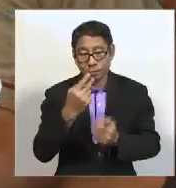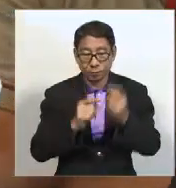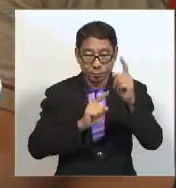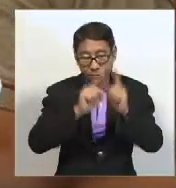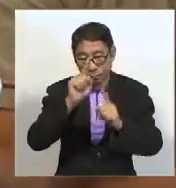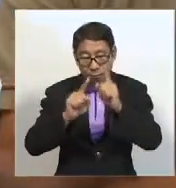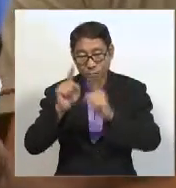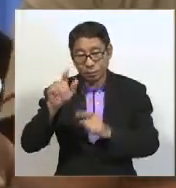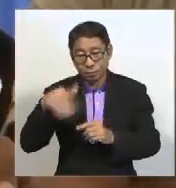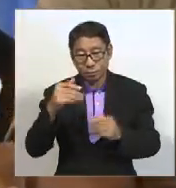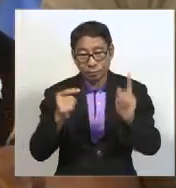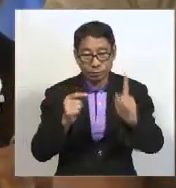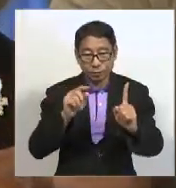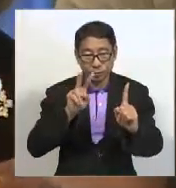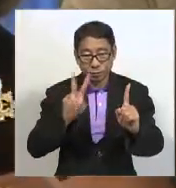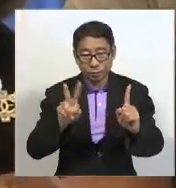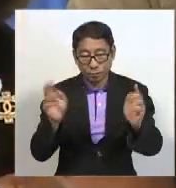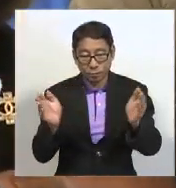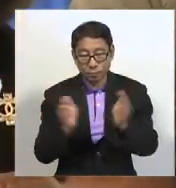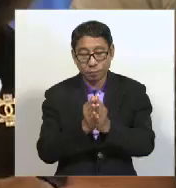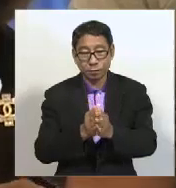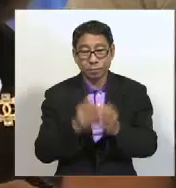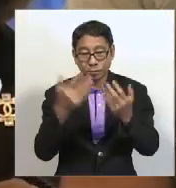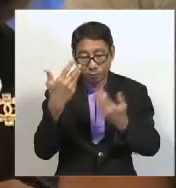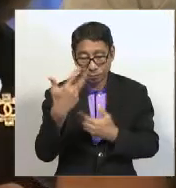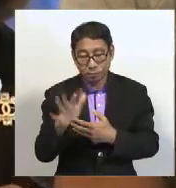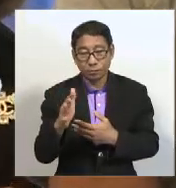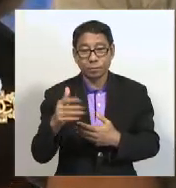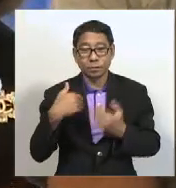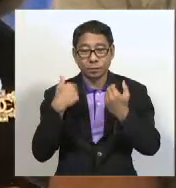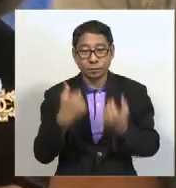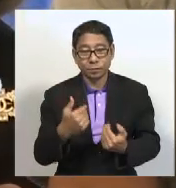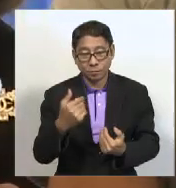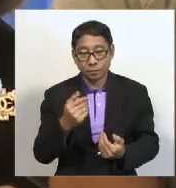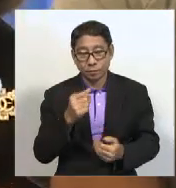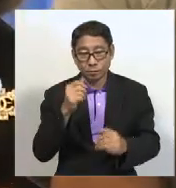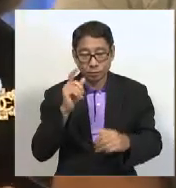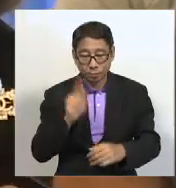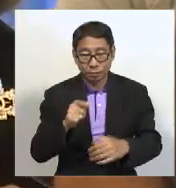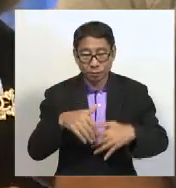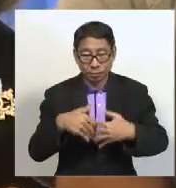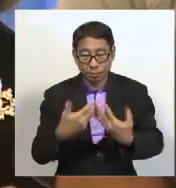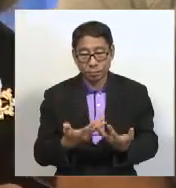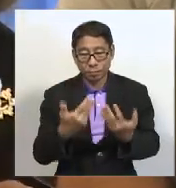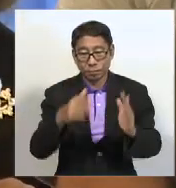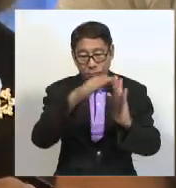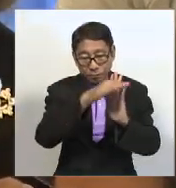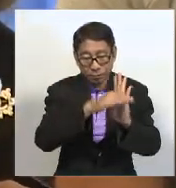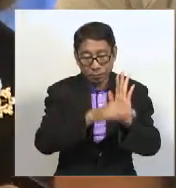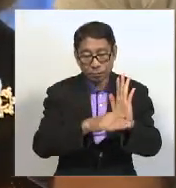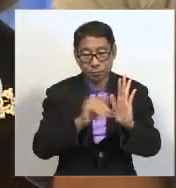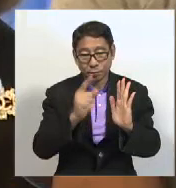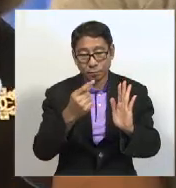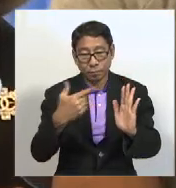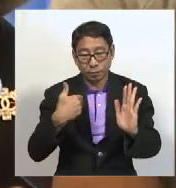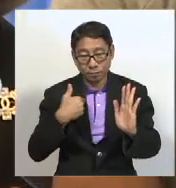ลหน่อยเฟส1บวกเฟส2สักพักนึงนะครับขอดูตรงนี้ก่อนว่าเป็นอย่างไรนะแล้วก็ขั้นตอนต่อไปจะมีอย่างไร